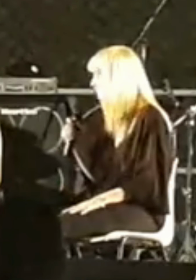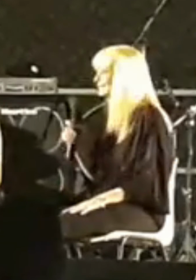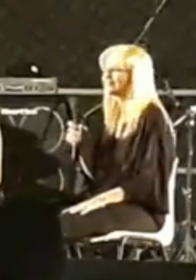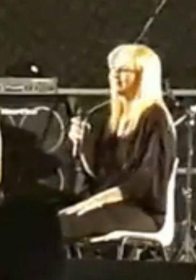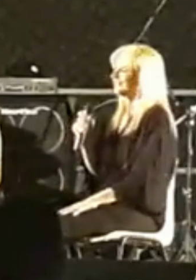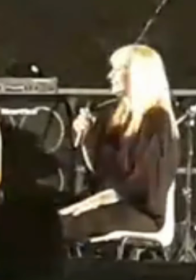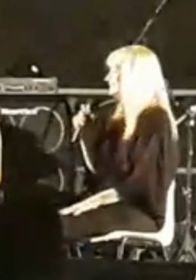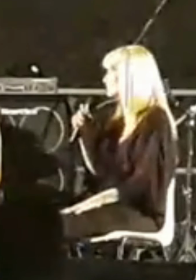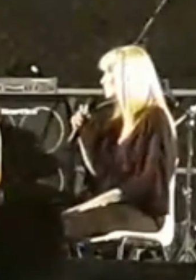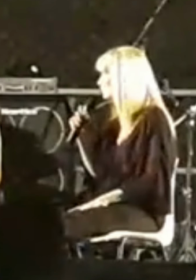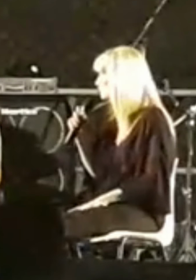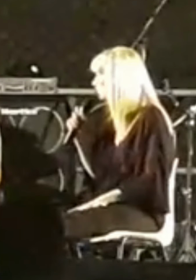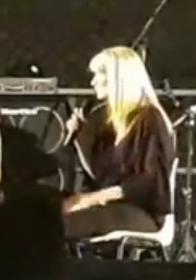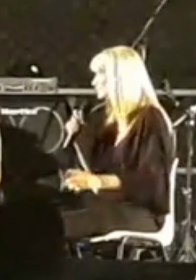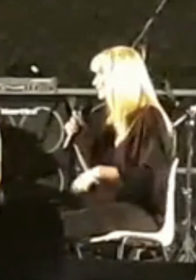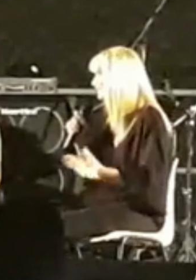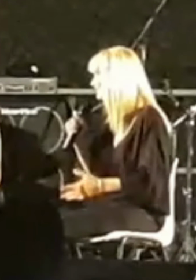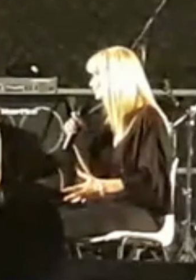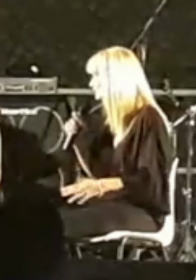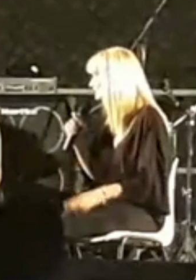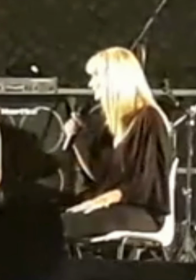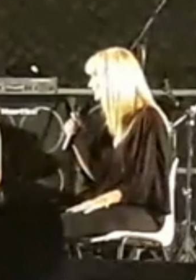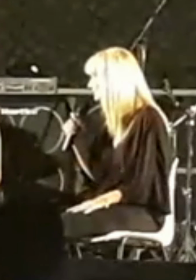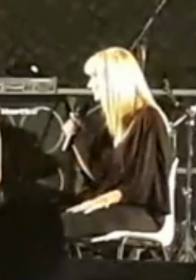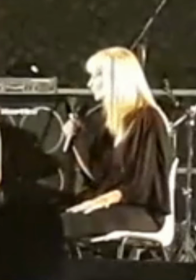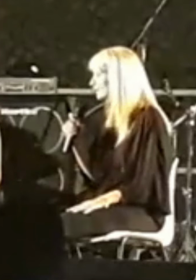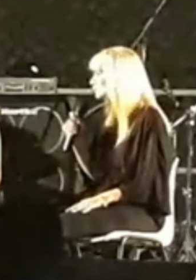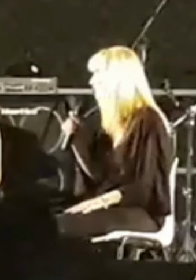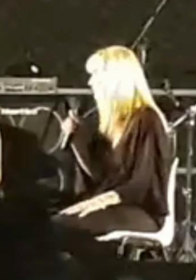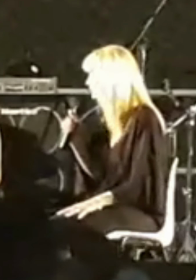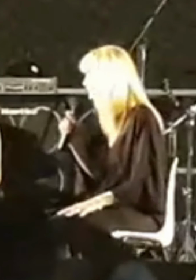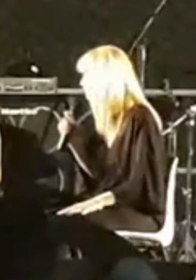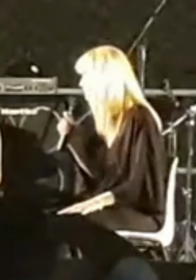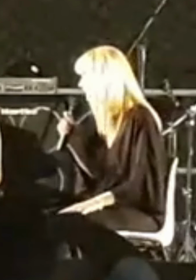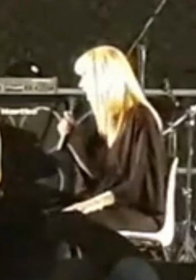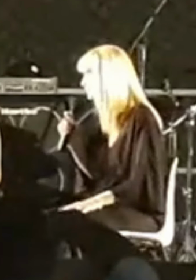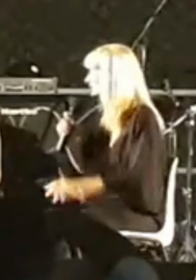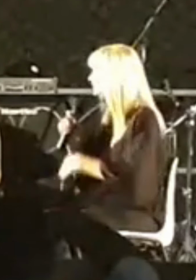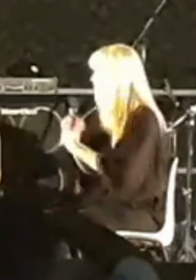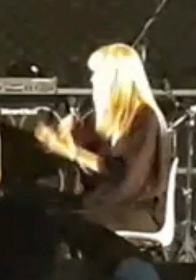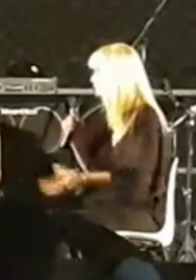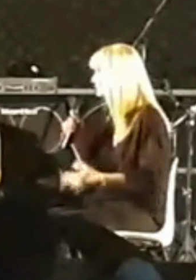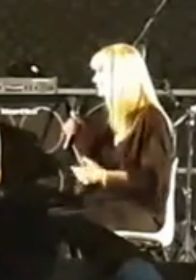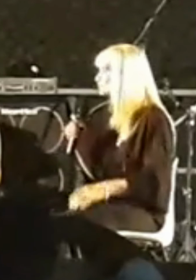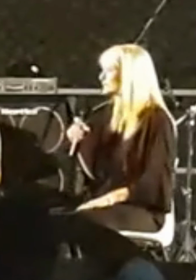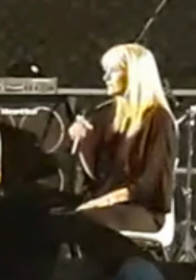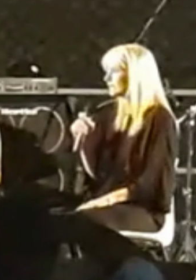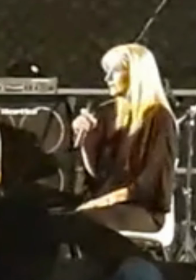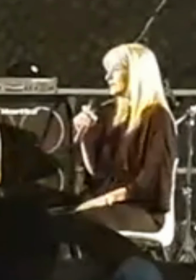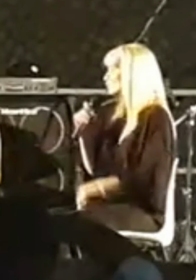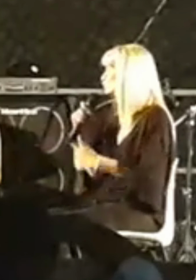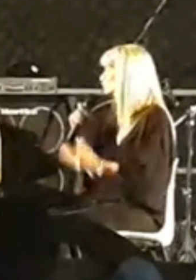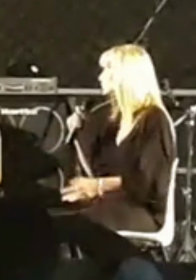e insomma ci occupiamo di portare avanti tutti i valori in cui ha sempre creduto mio padre, a parte l'amore per la musica, lo studio